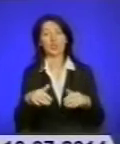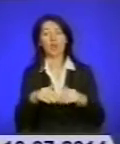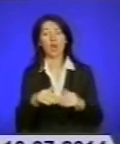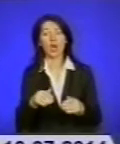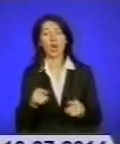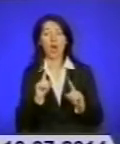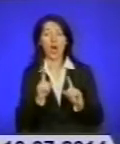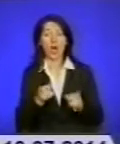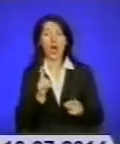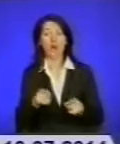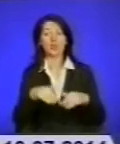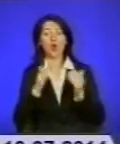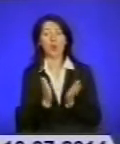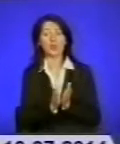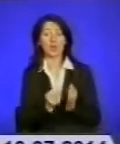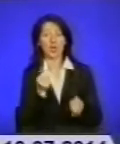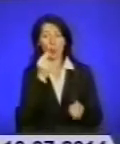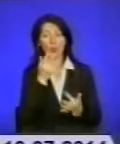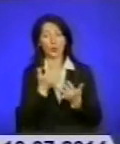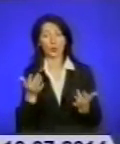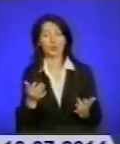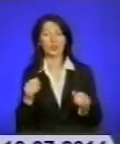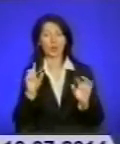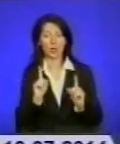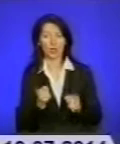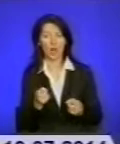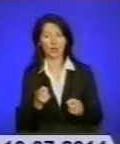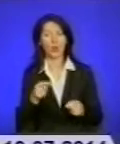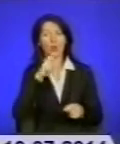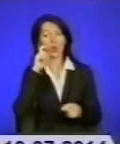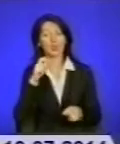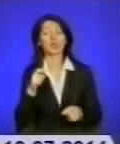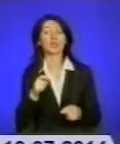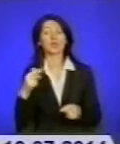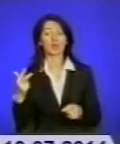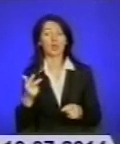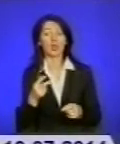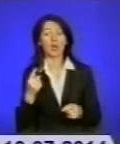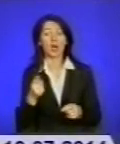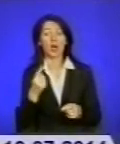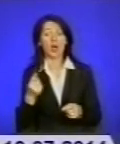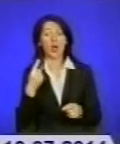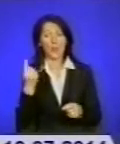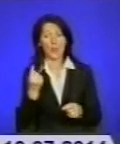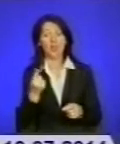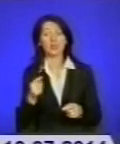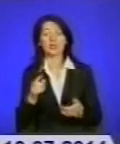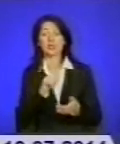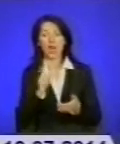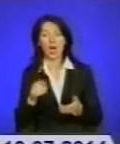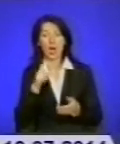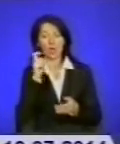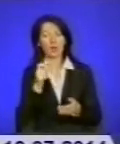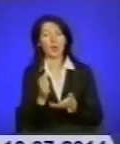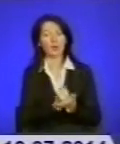10 років. Україна перша в Європі за сільськогосподарським потенціалом, але далеко не перша за експортом. Адже ринок